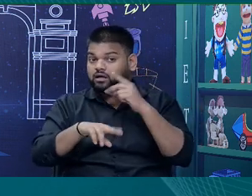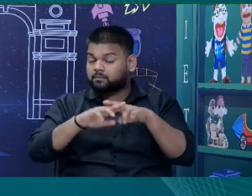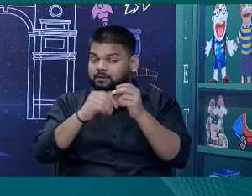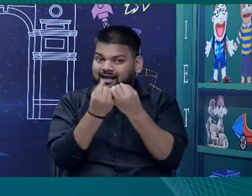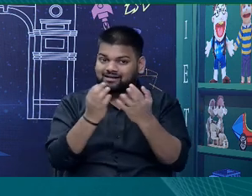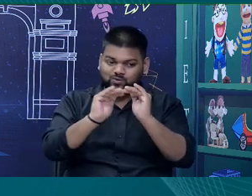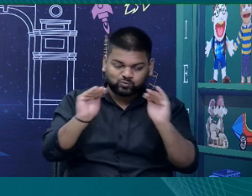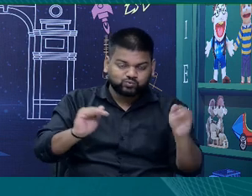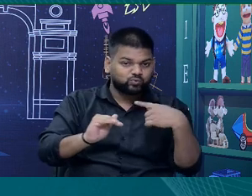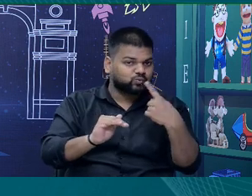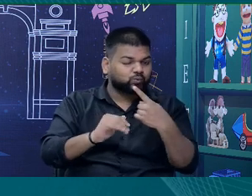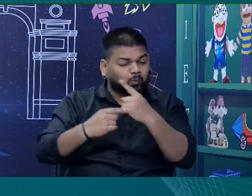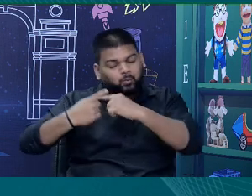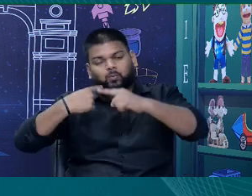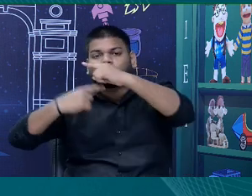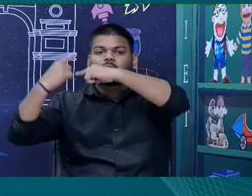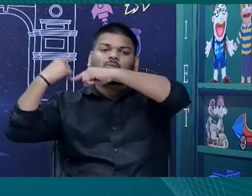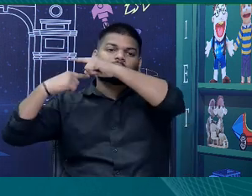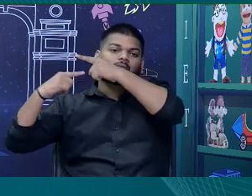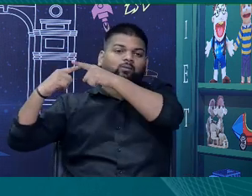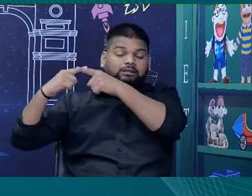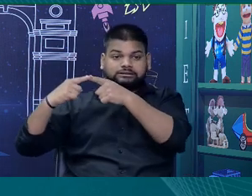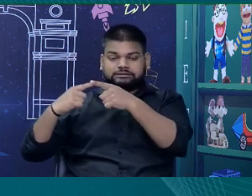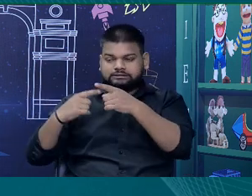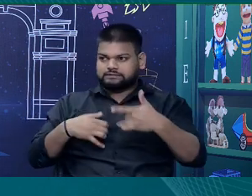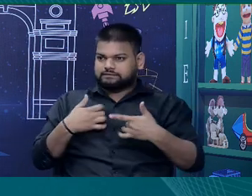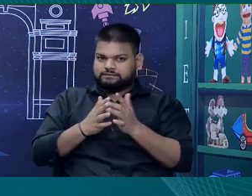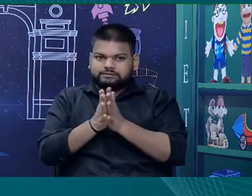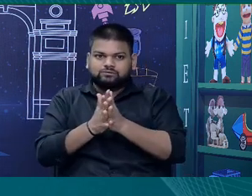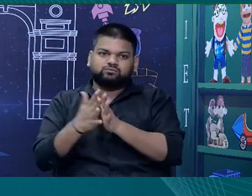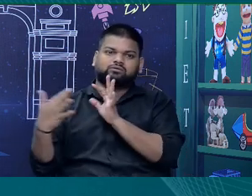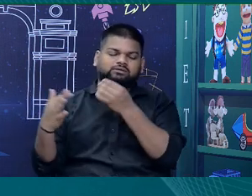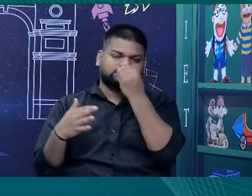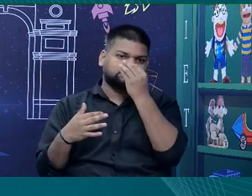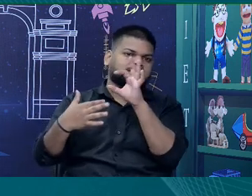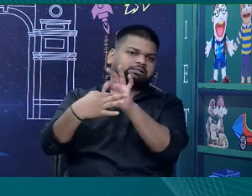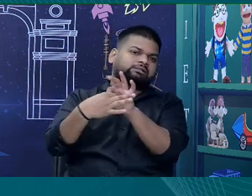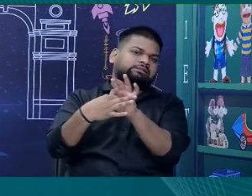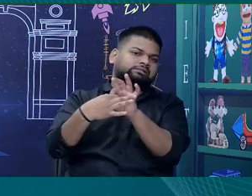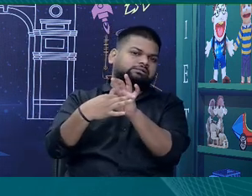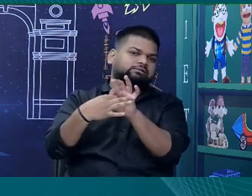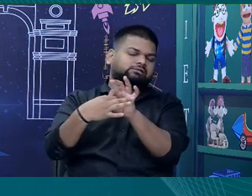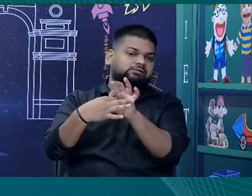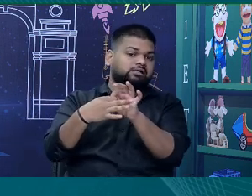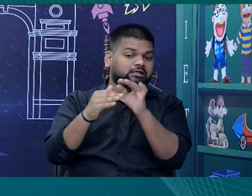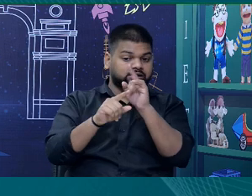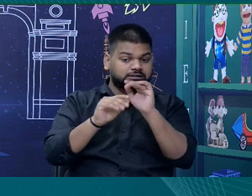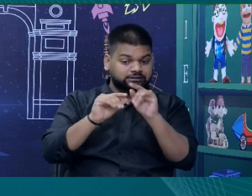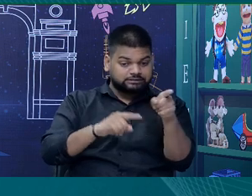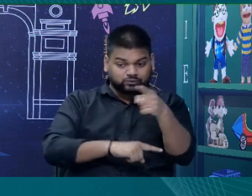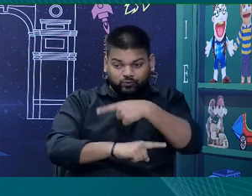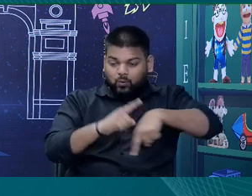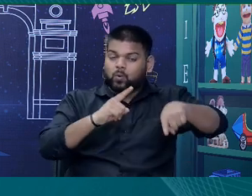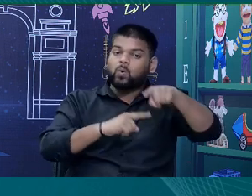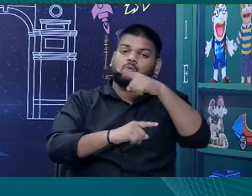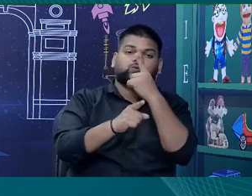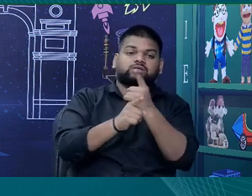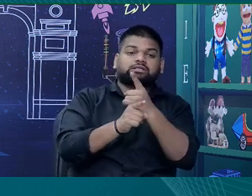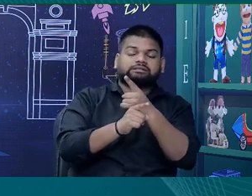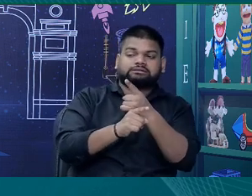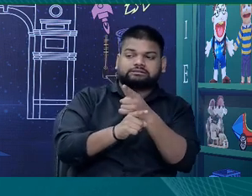उसका भी ध्यान इनडायरेक्ट मैथ्स की तरफ आते हैं तो हम उसे कर रहे हैं जो बच्चे को अच्छा लगता है उसका उसे करके मैच में उसका